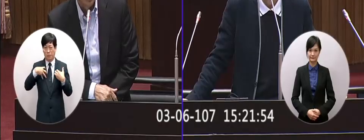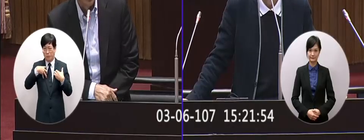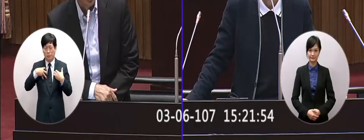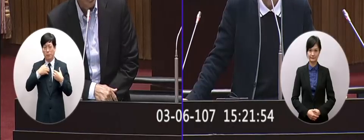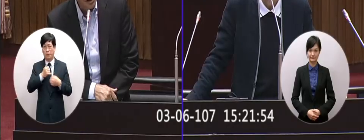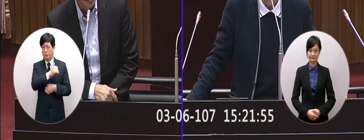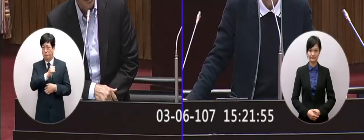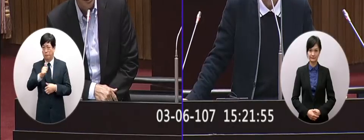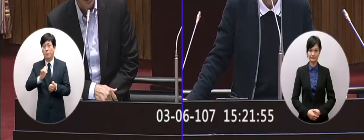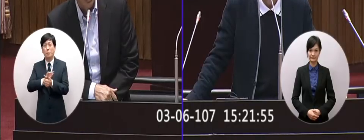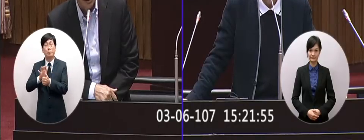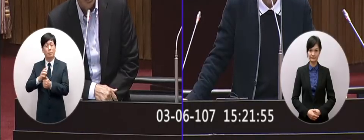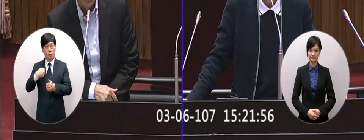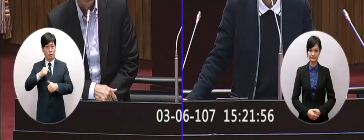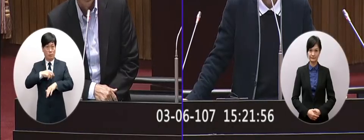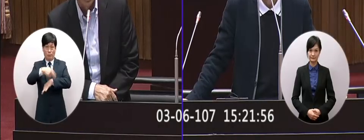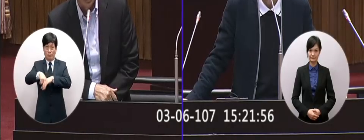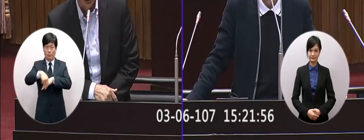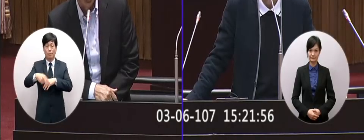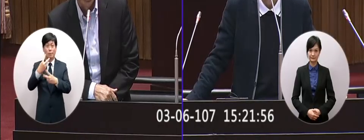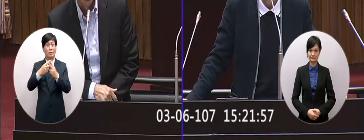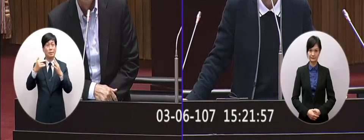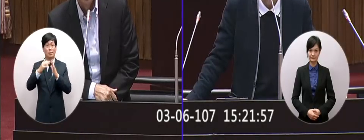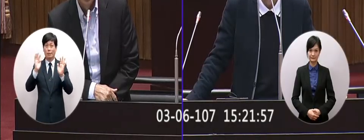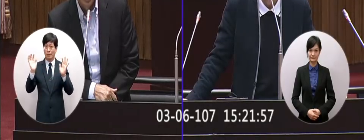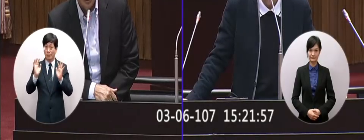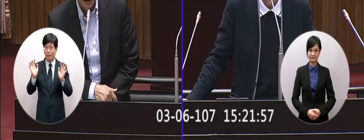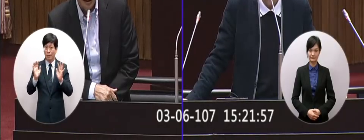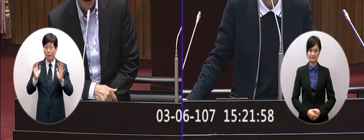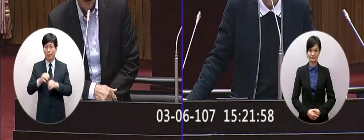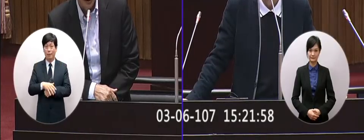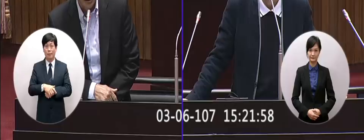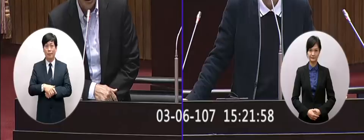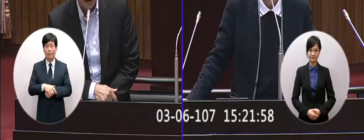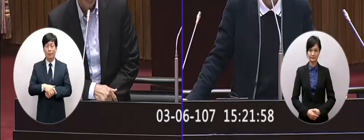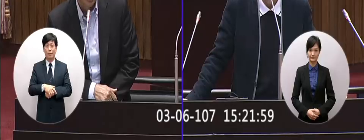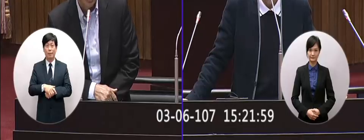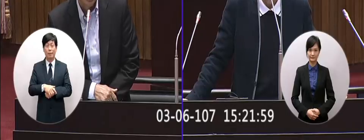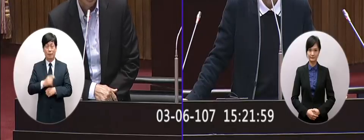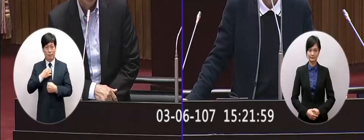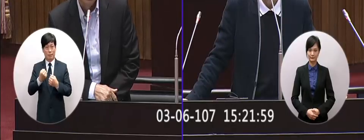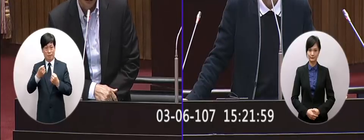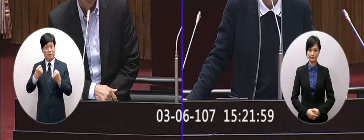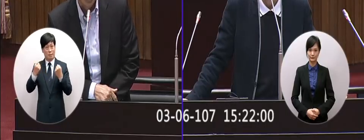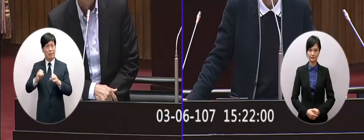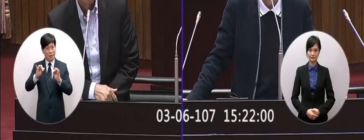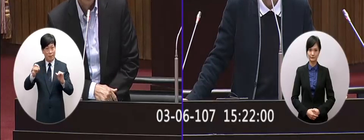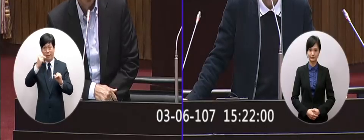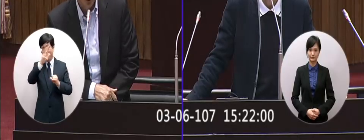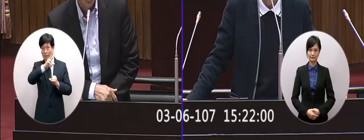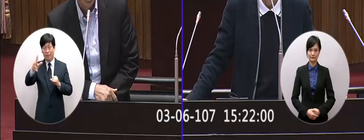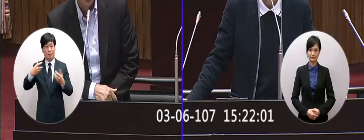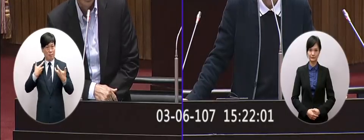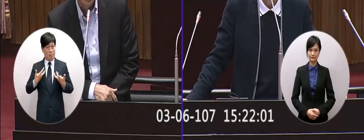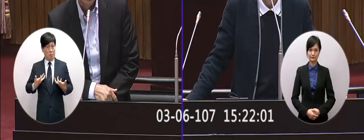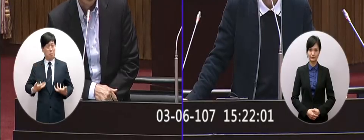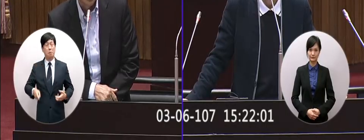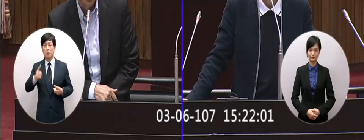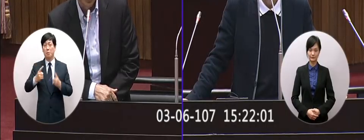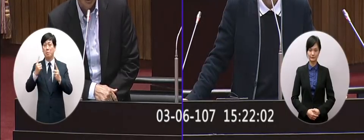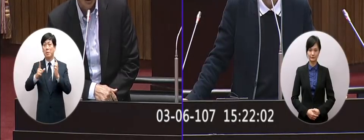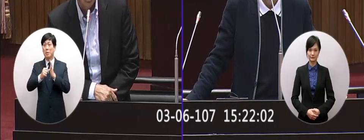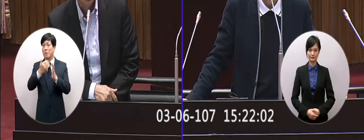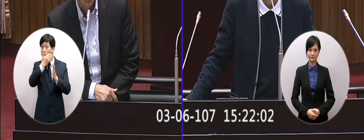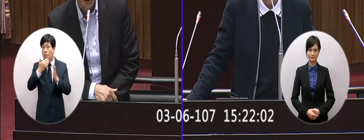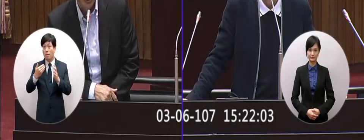那么我们设计的客家的儿童的这个有在地特色的服装啊，获得比利时